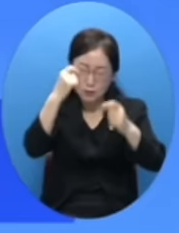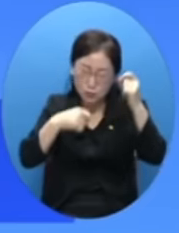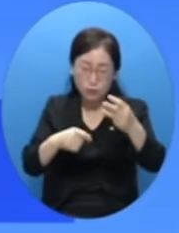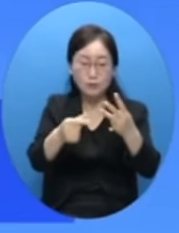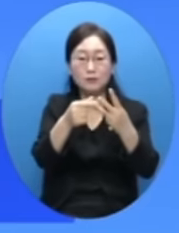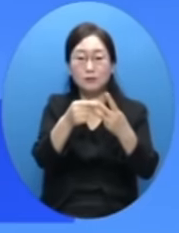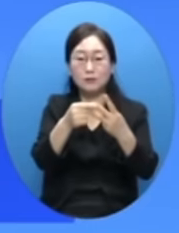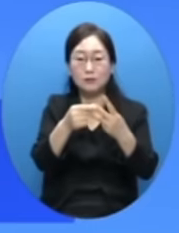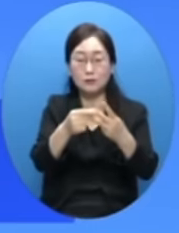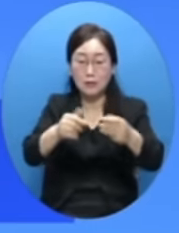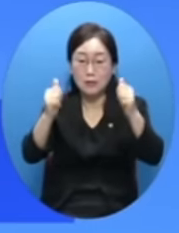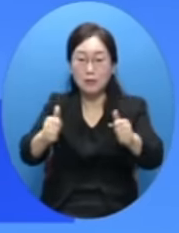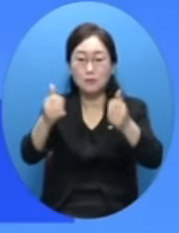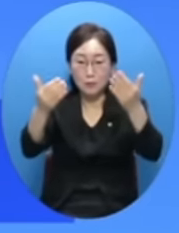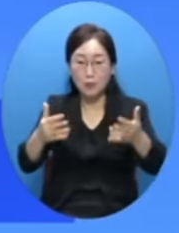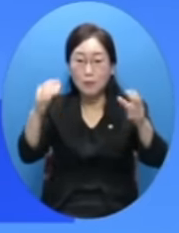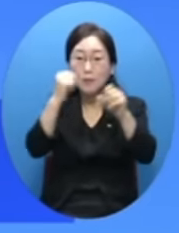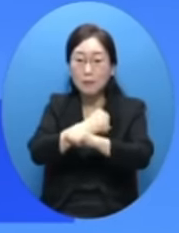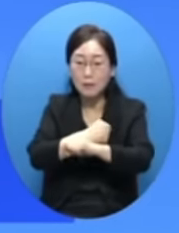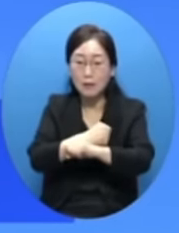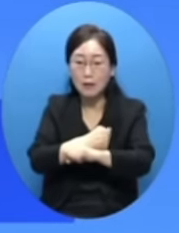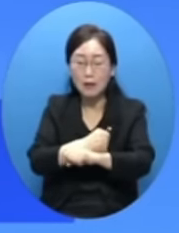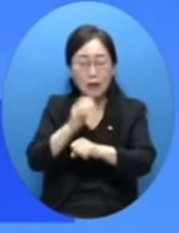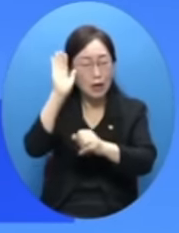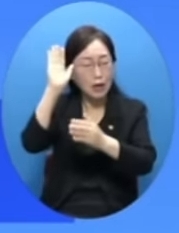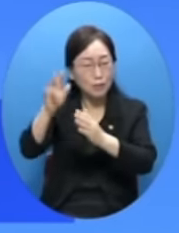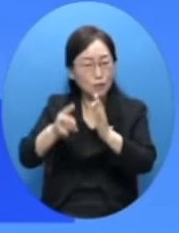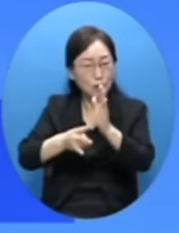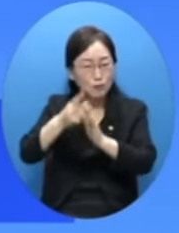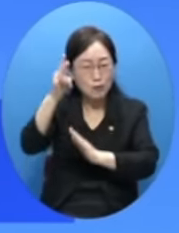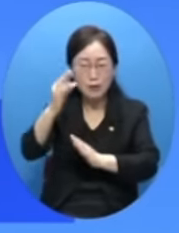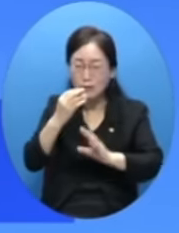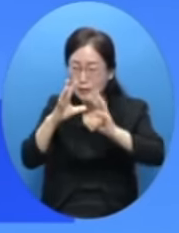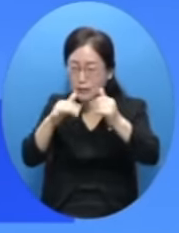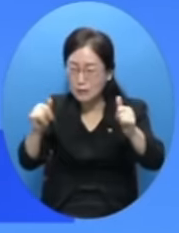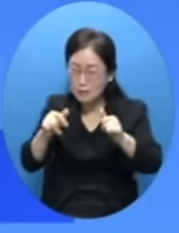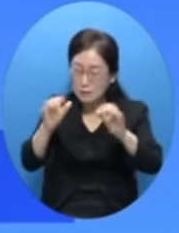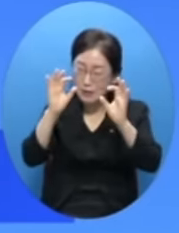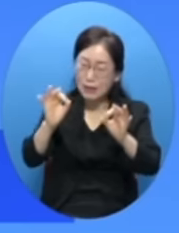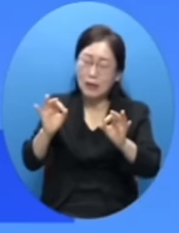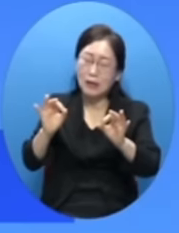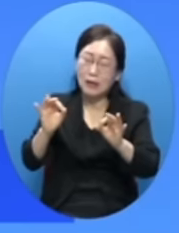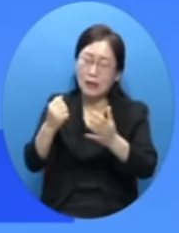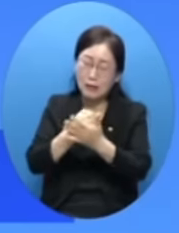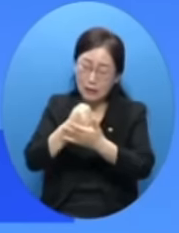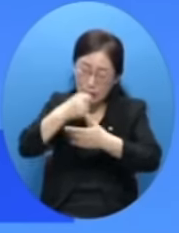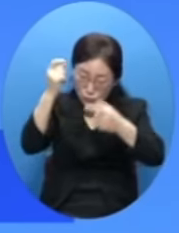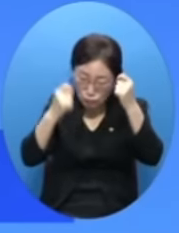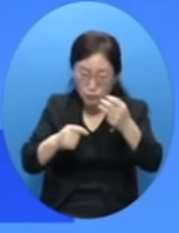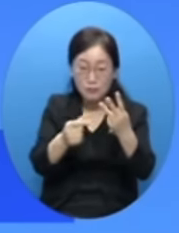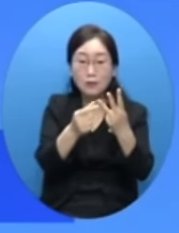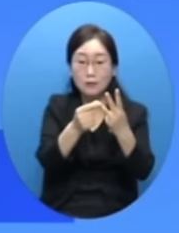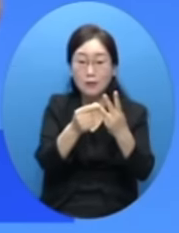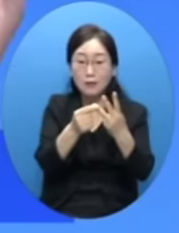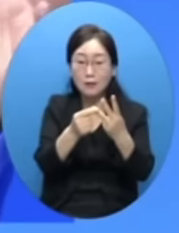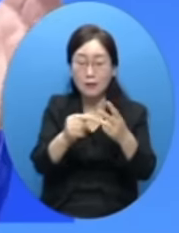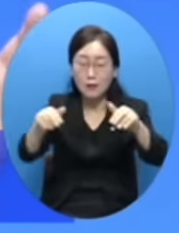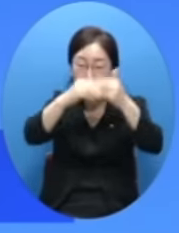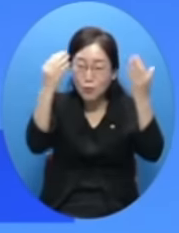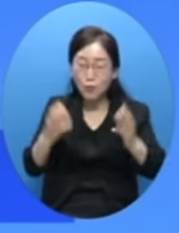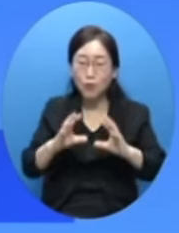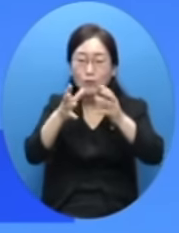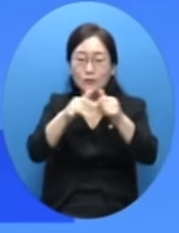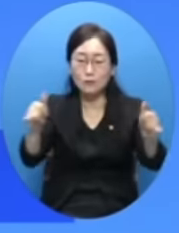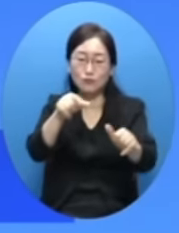번은 심판받고 멸망받을 예루살렘 성과 이스라엘 백성을 생각하며 눈물을 흘리셨고 셋째로는 온 인류의